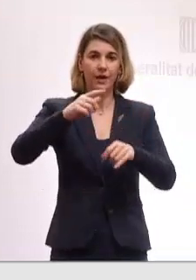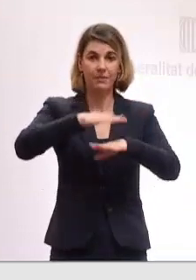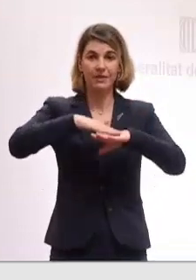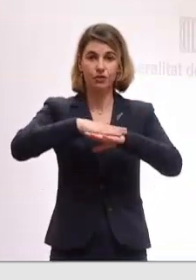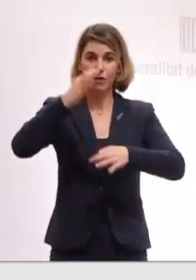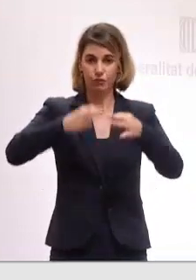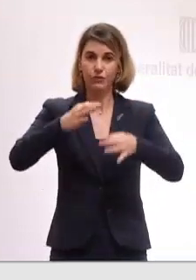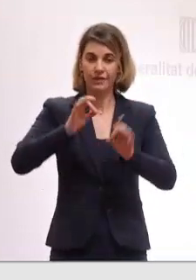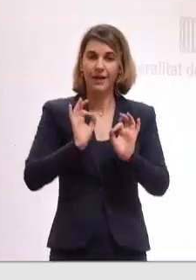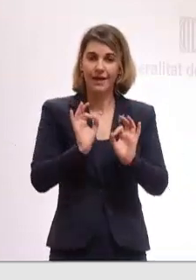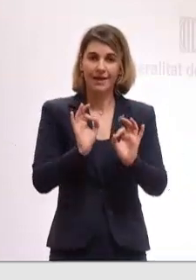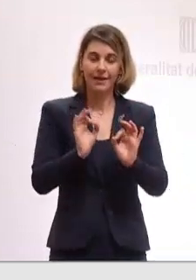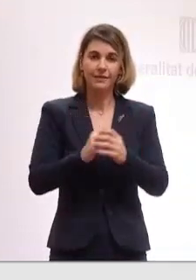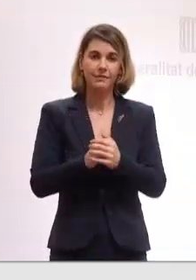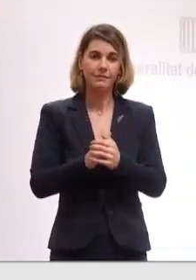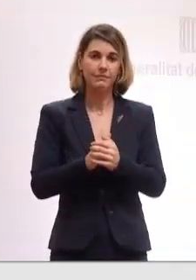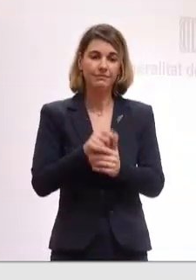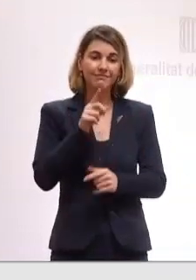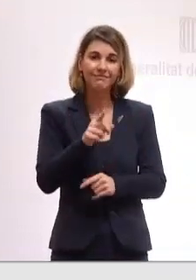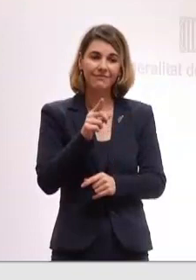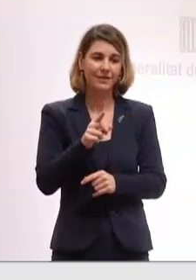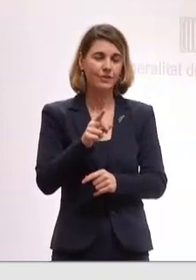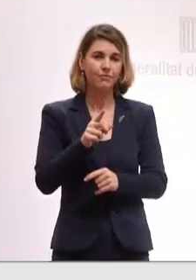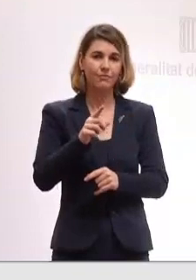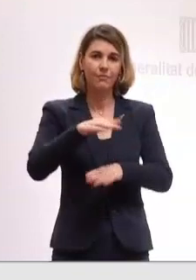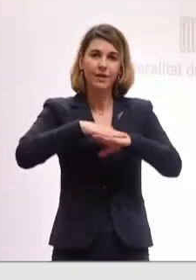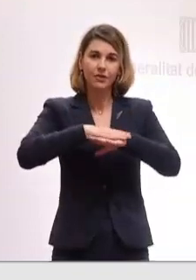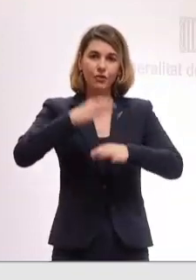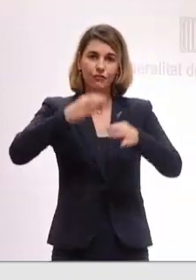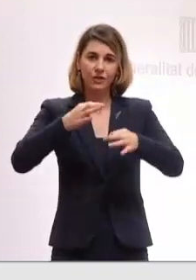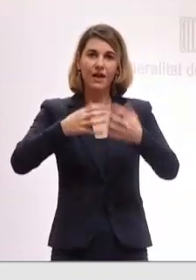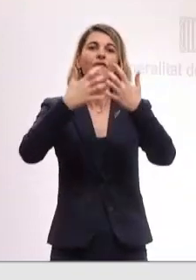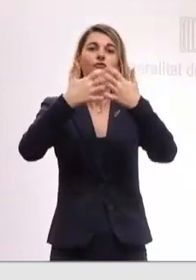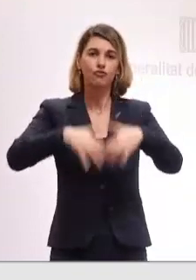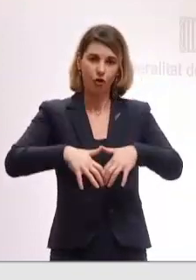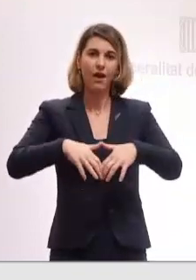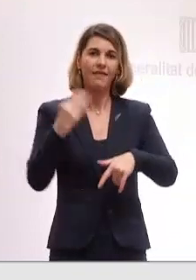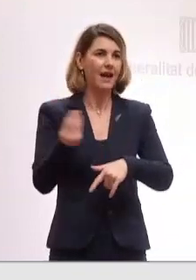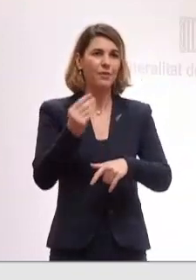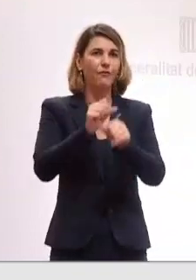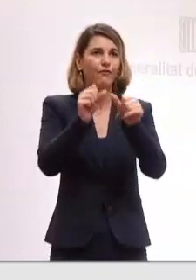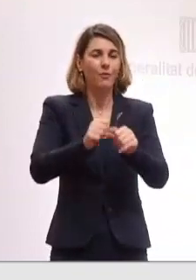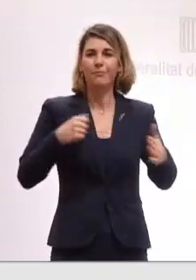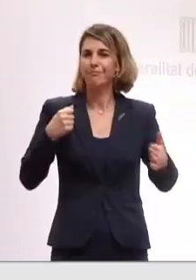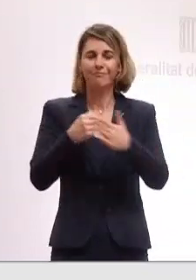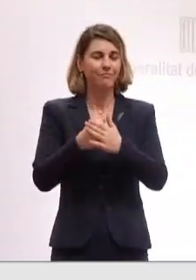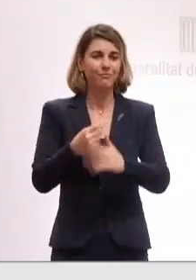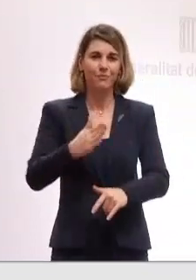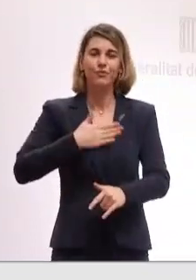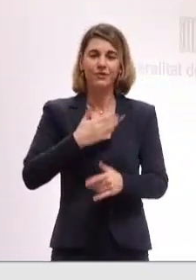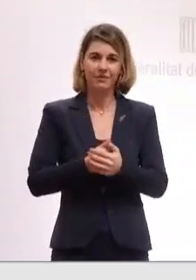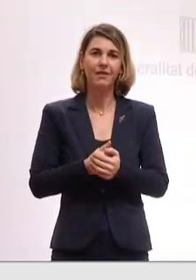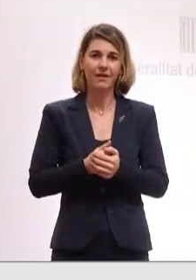humà que fa que l'Administració de Justícia funcioni de la millor manera possible. Sense